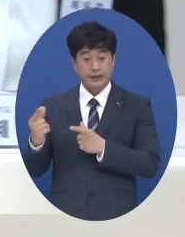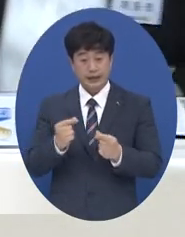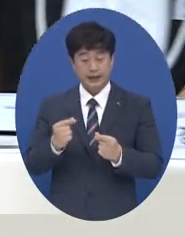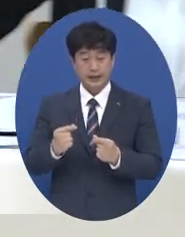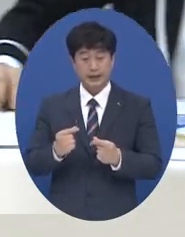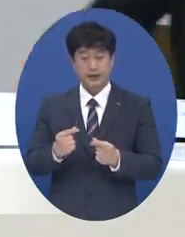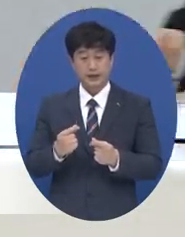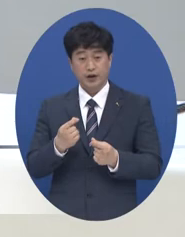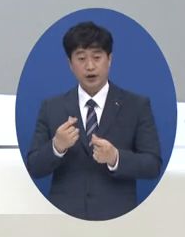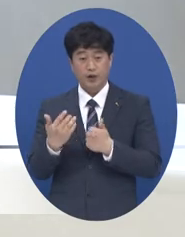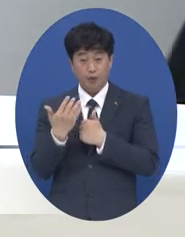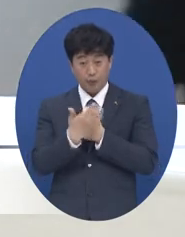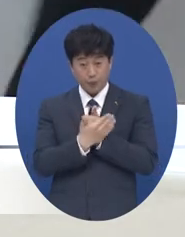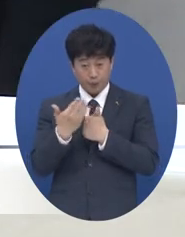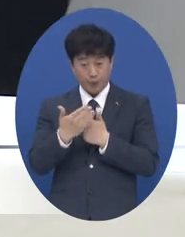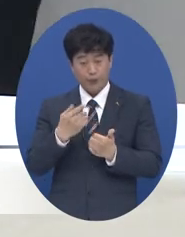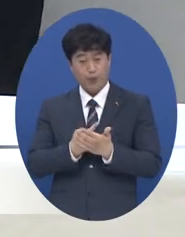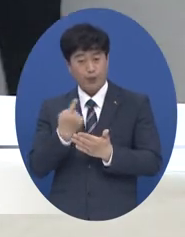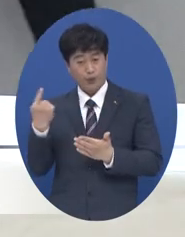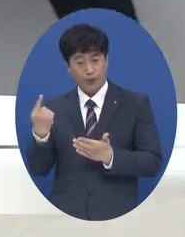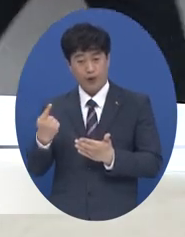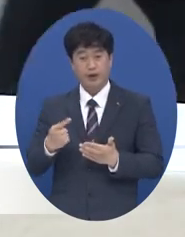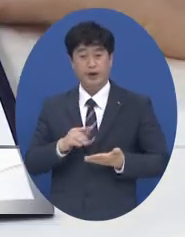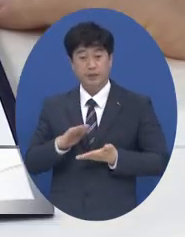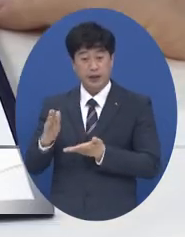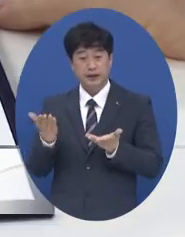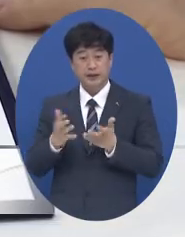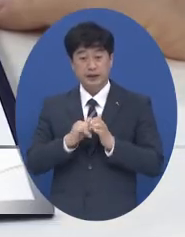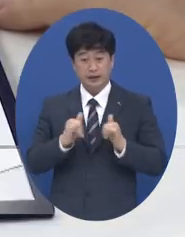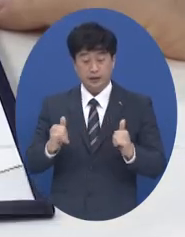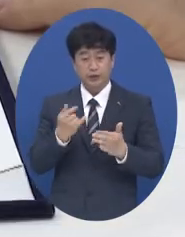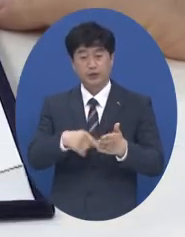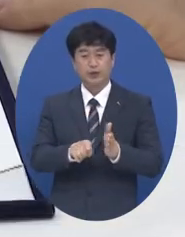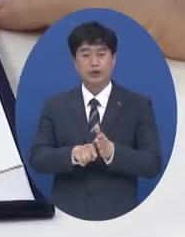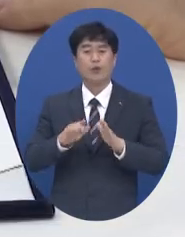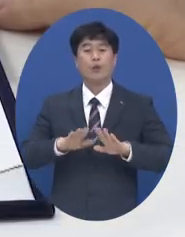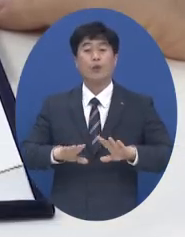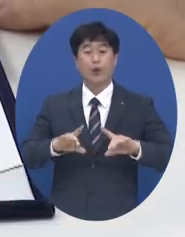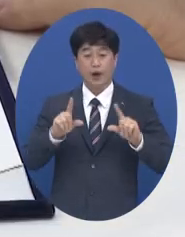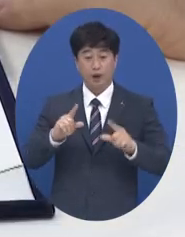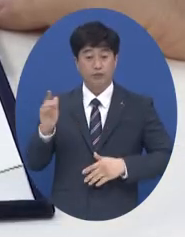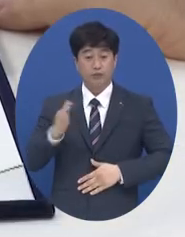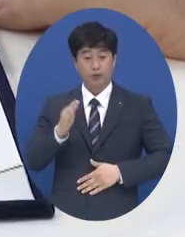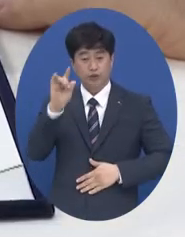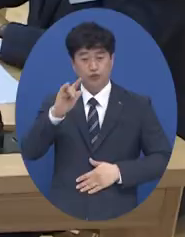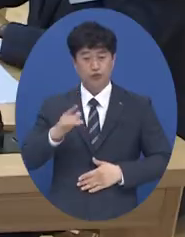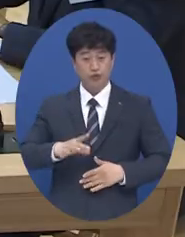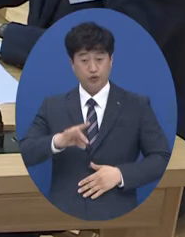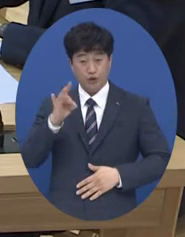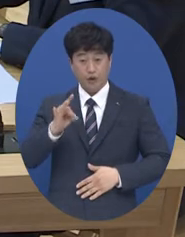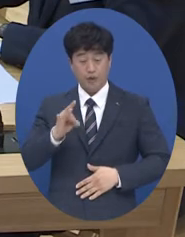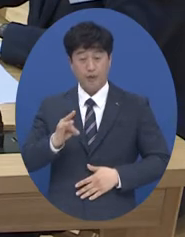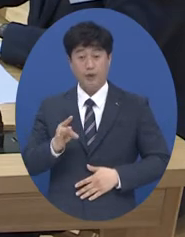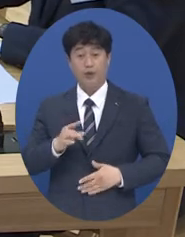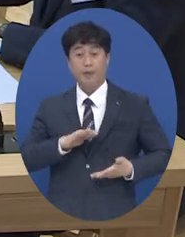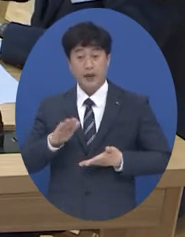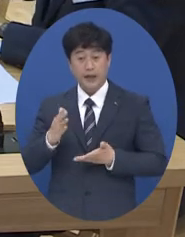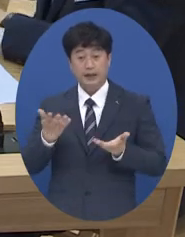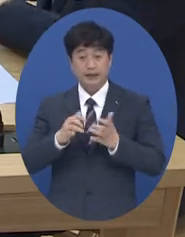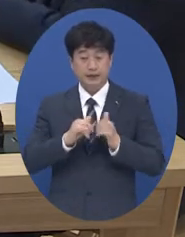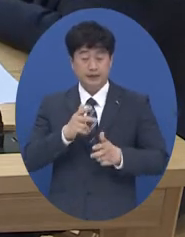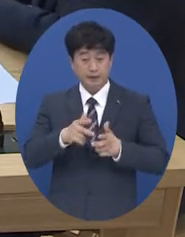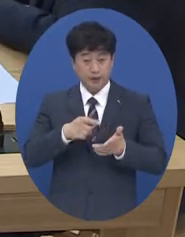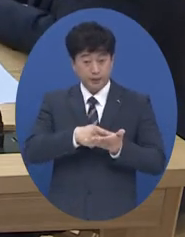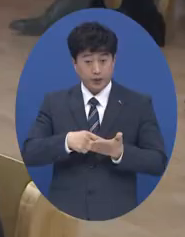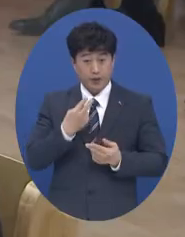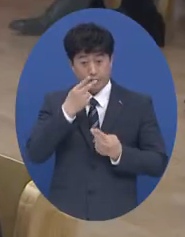경기도가 이렇게 보호 사각지대에 놓여 있는 플랫폼 배달 노동자들을 위해 올해부터 전국 최초로 배달 노동자 산재보험료 지원에